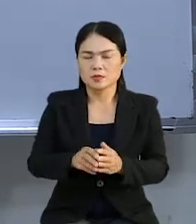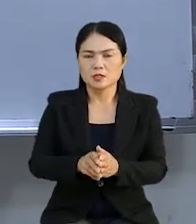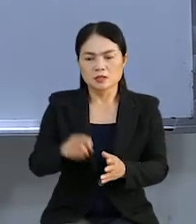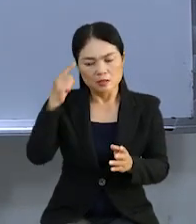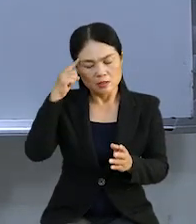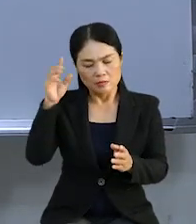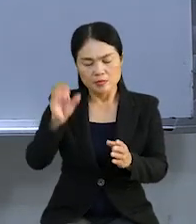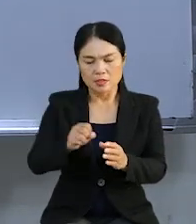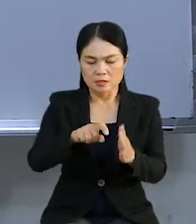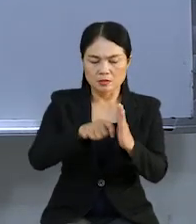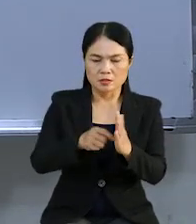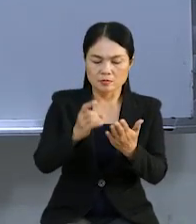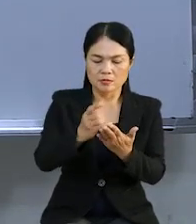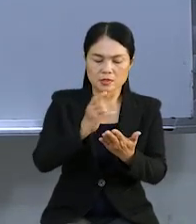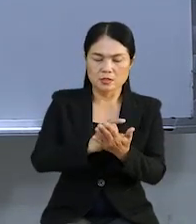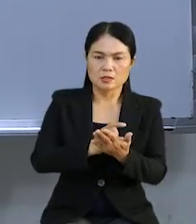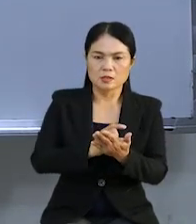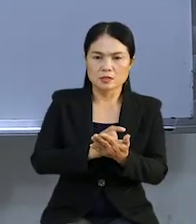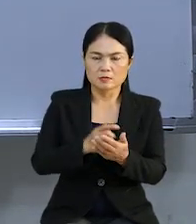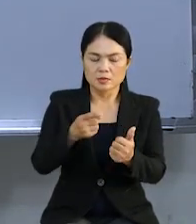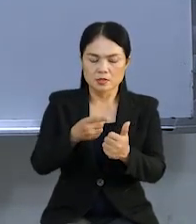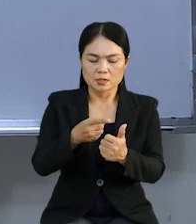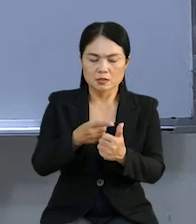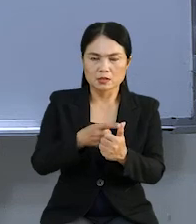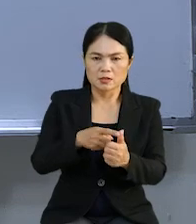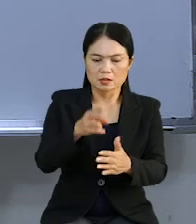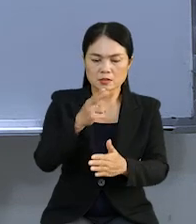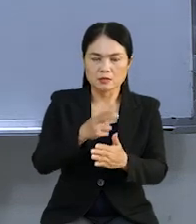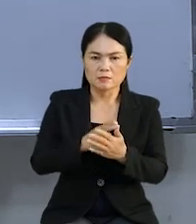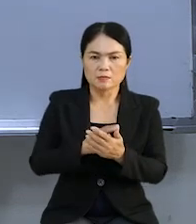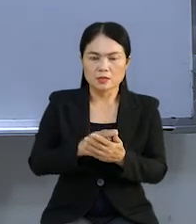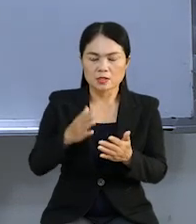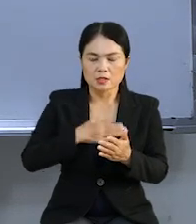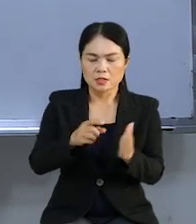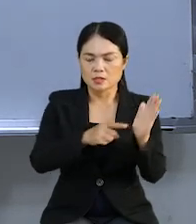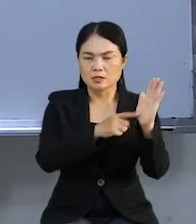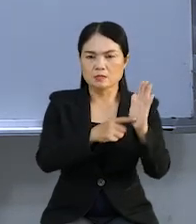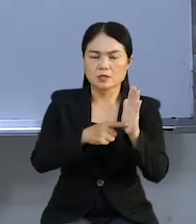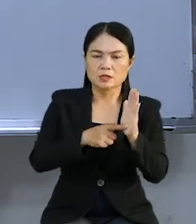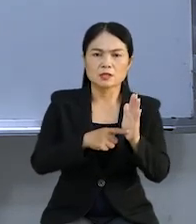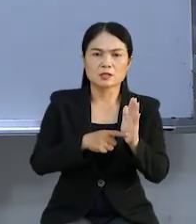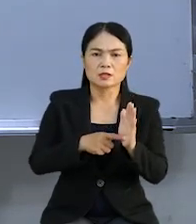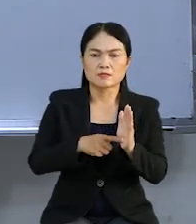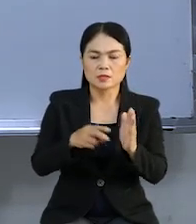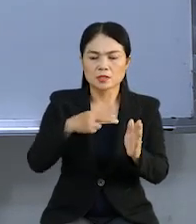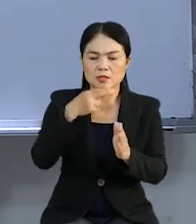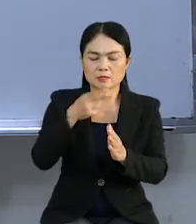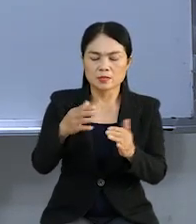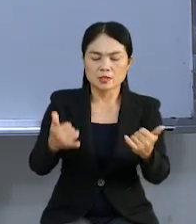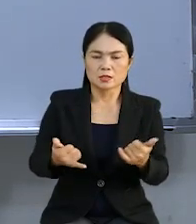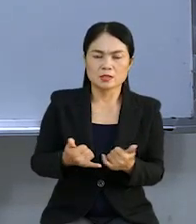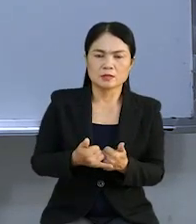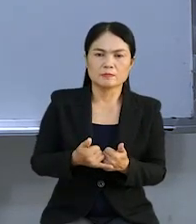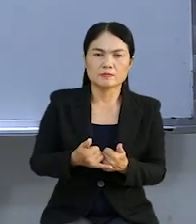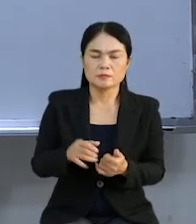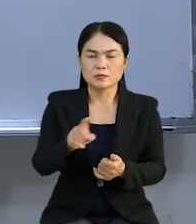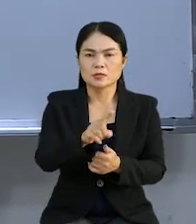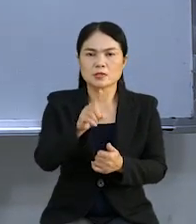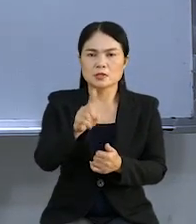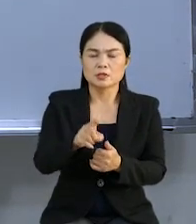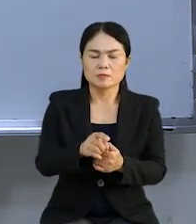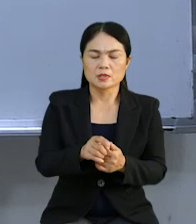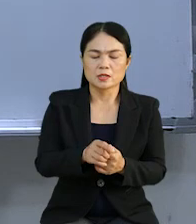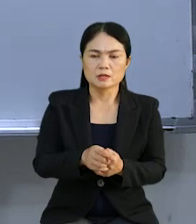ปั้นสมานคำซาไปเรียนระบกโกนการปีขังดามนั่งเอาไว้บ้านได้ลูกครูบ้านบางหายบ้านอธิบายบางเหม่งแ